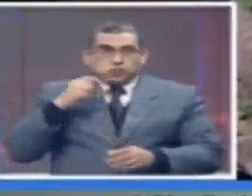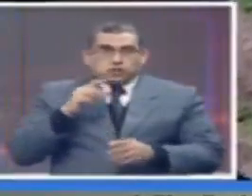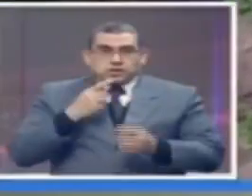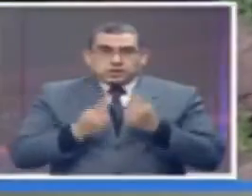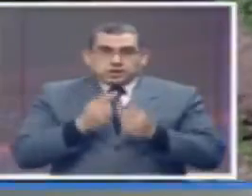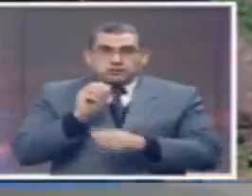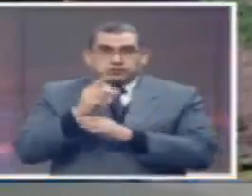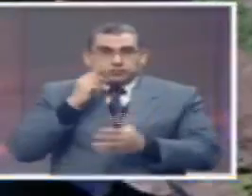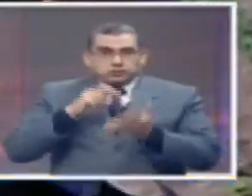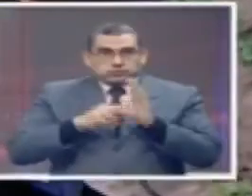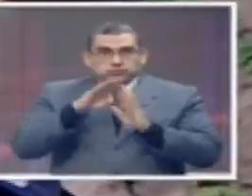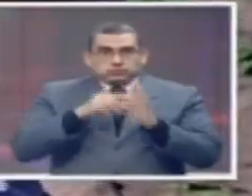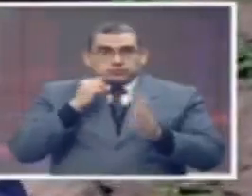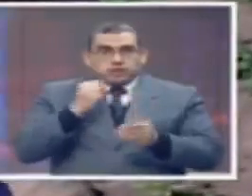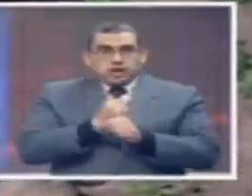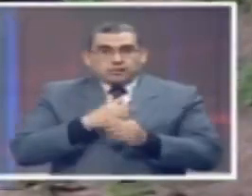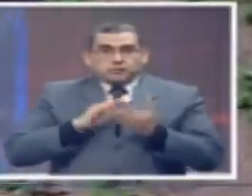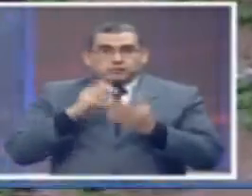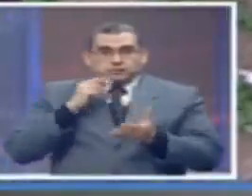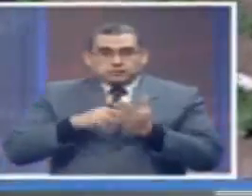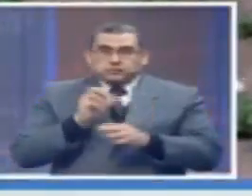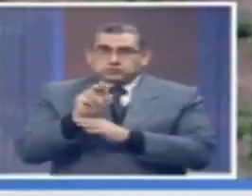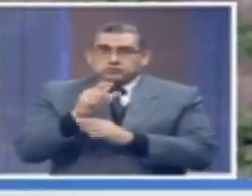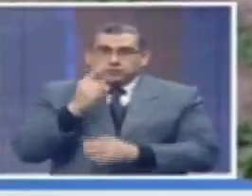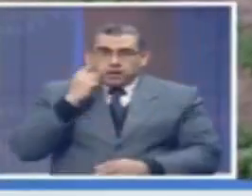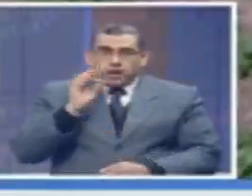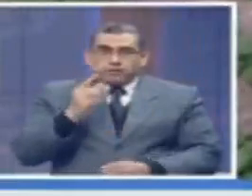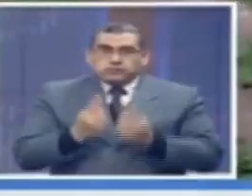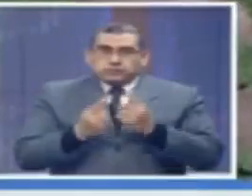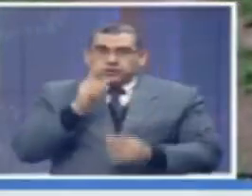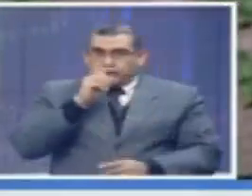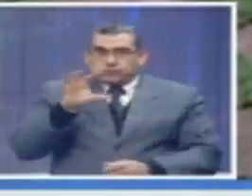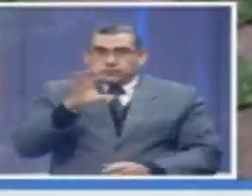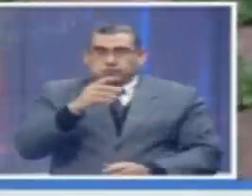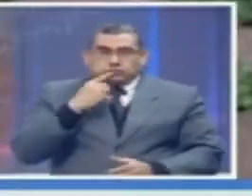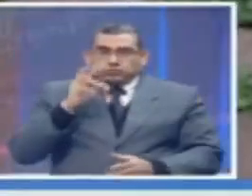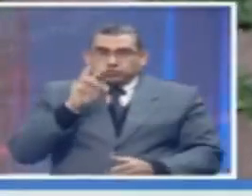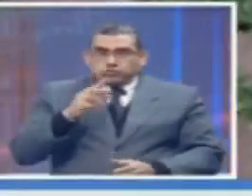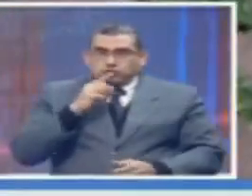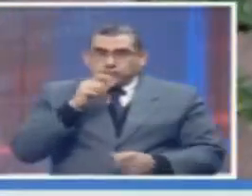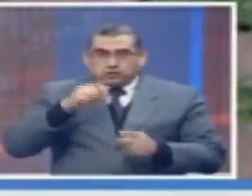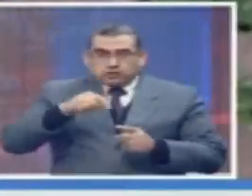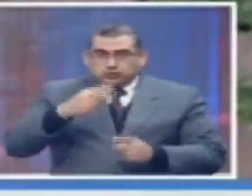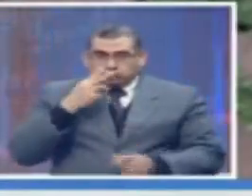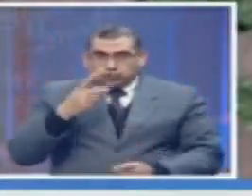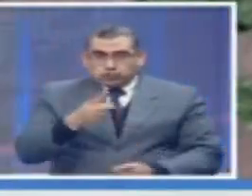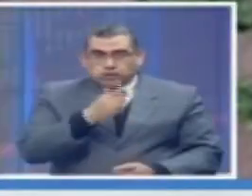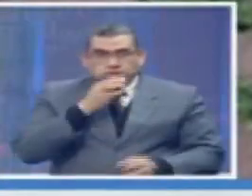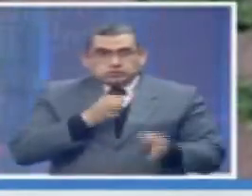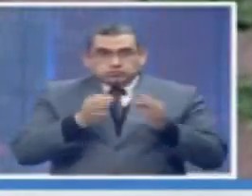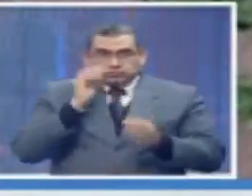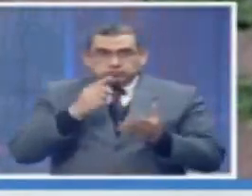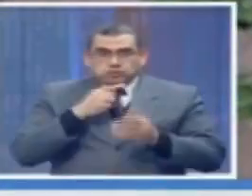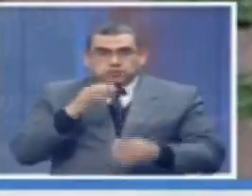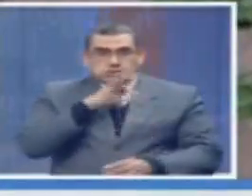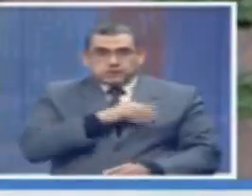قدام جنب المزارع، فبدانا نعمل ندوات ارشاديه، فعرفنا فجبنا وفرجناه على الري بالحديث، وقلنا ان الري الحديث بالنسبه لك ده